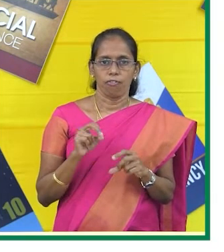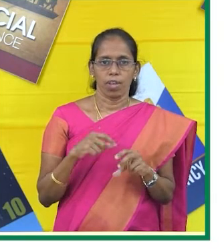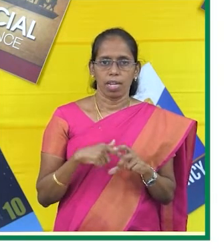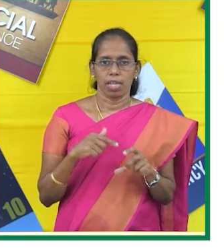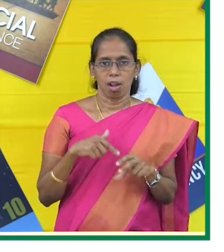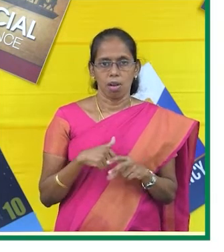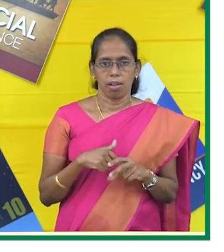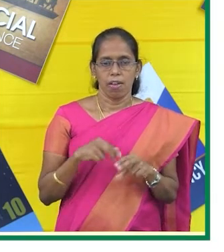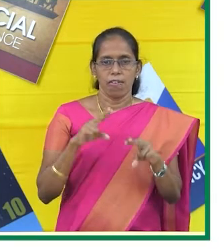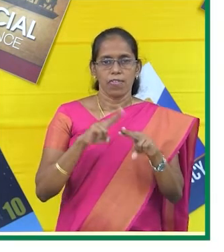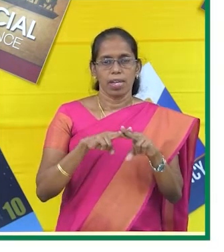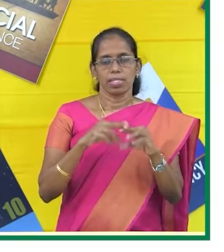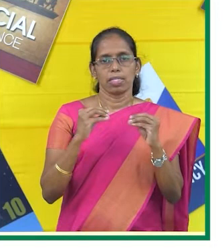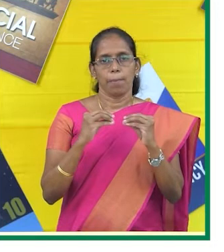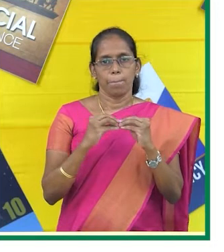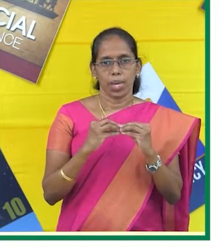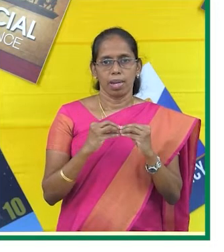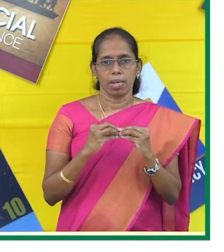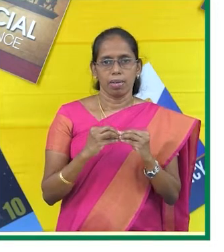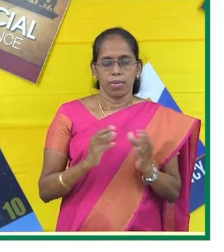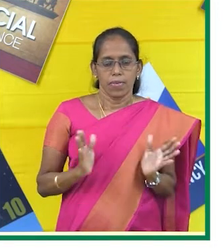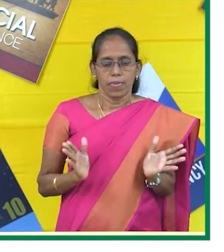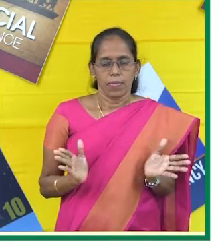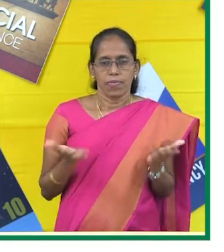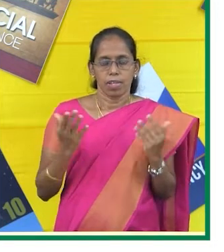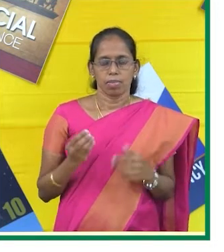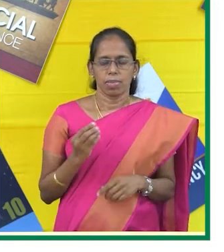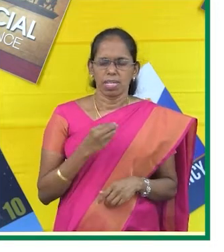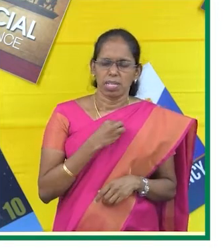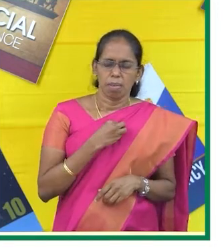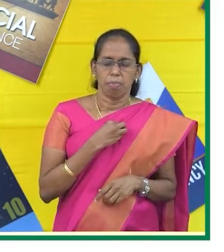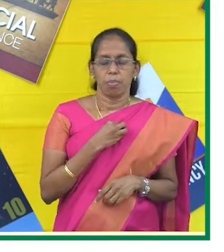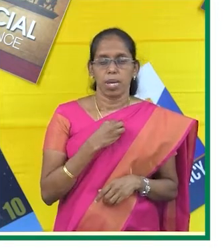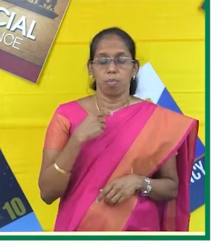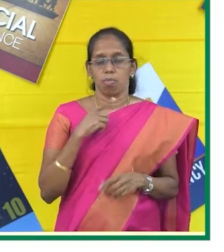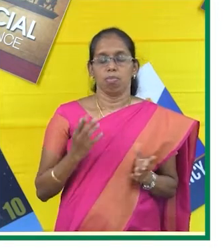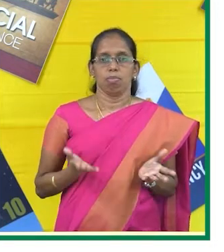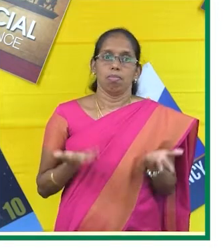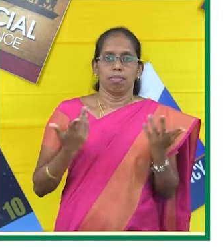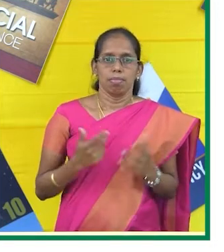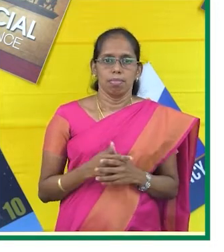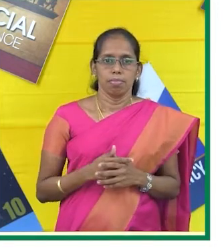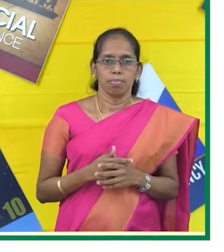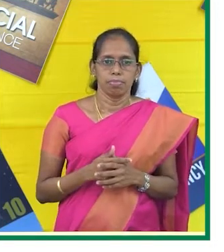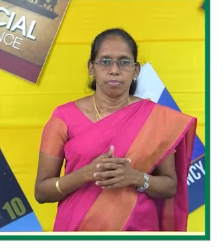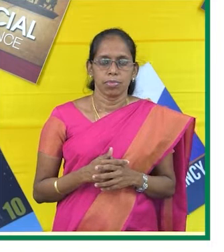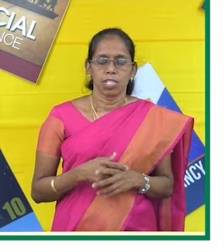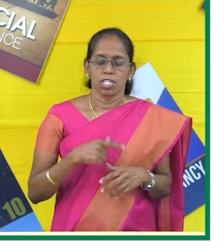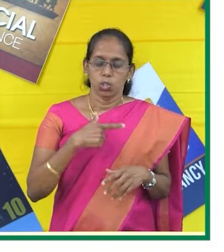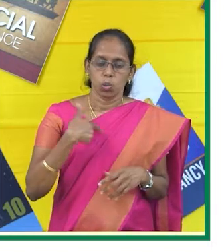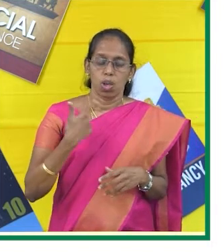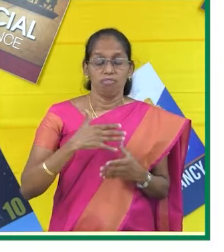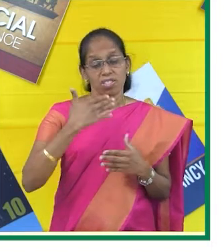மிஸ்டர் ஃப்ரான்சிஸ் பெனட் wakes up in a little bad mood the morning since his wife is